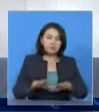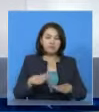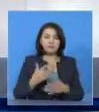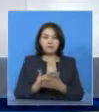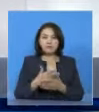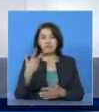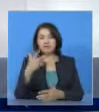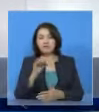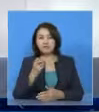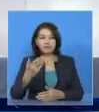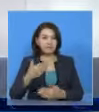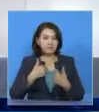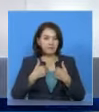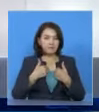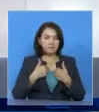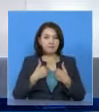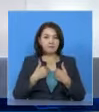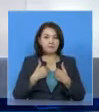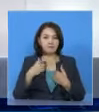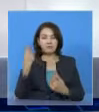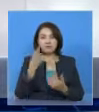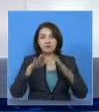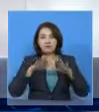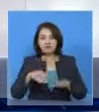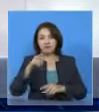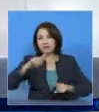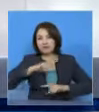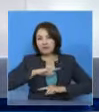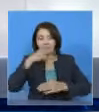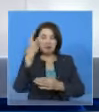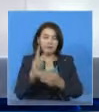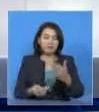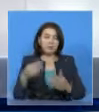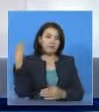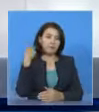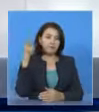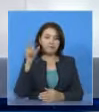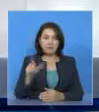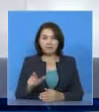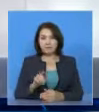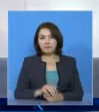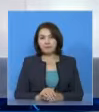3 раунда вела я. И за первое место в финале я проиграла тоже американке.